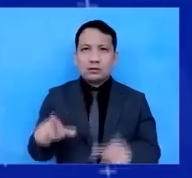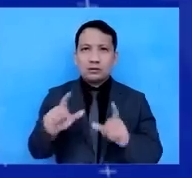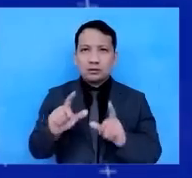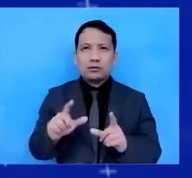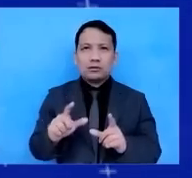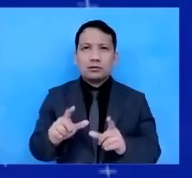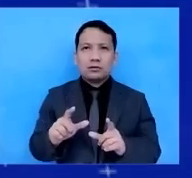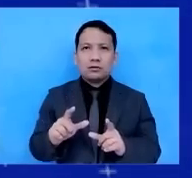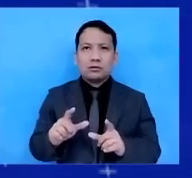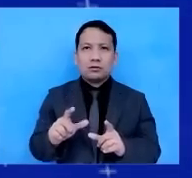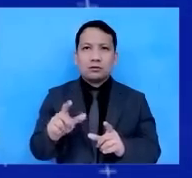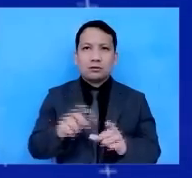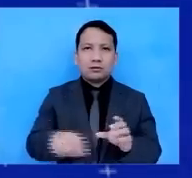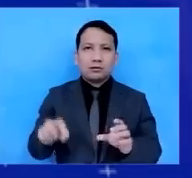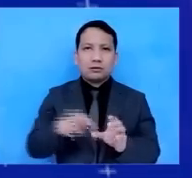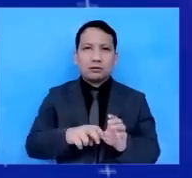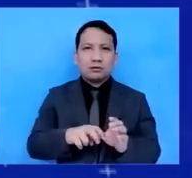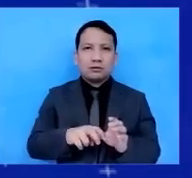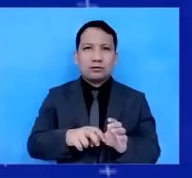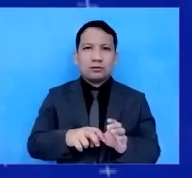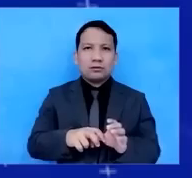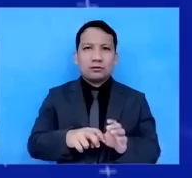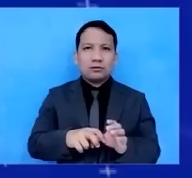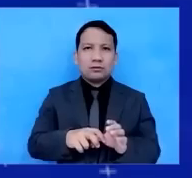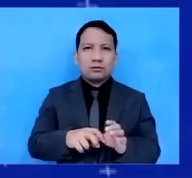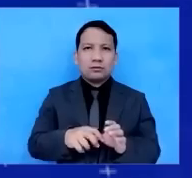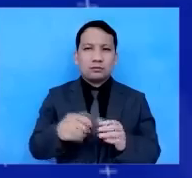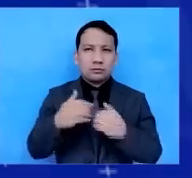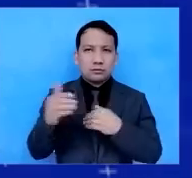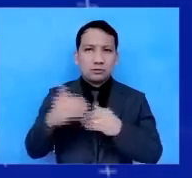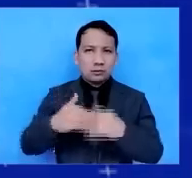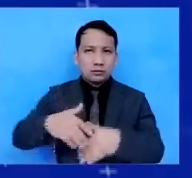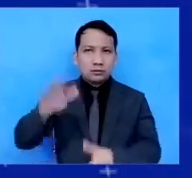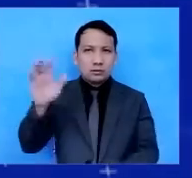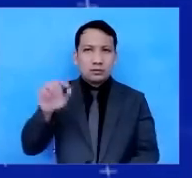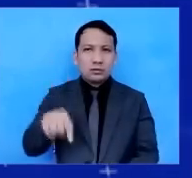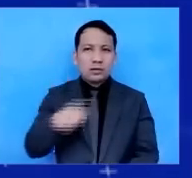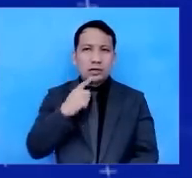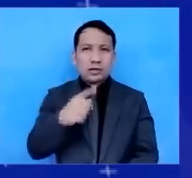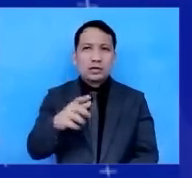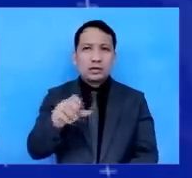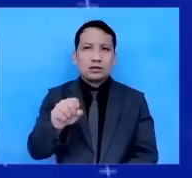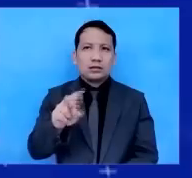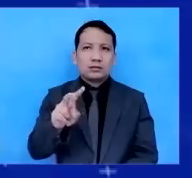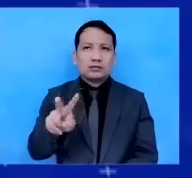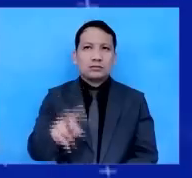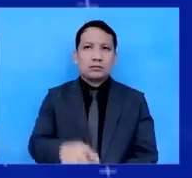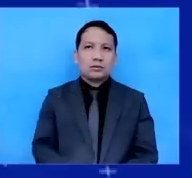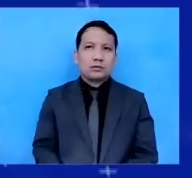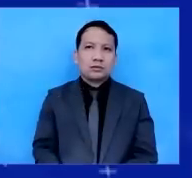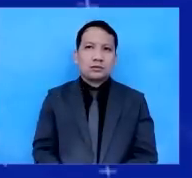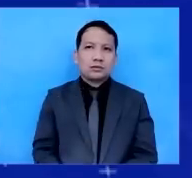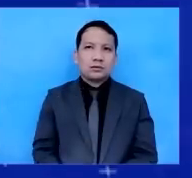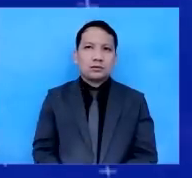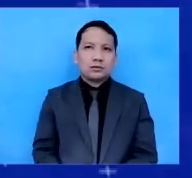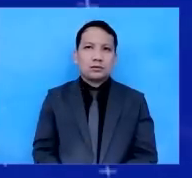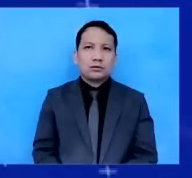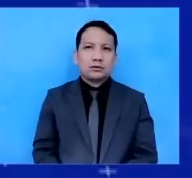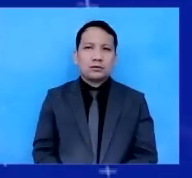Dali-dali namang sumakay ang lalaki at humarurot palayo habang nakabukas ang likurang pinto ng SUV. Masisirain siya, automatic